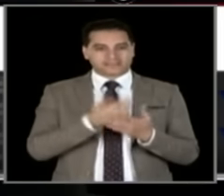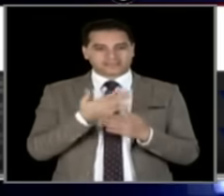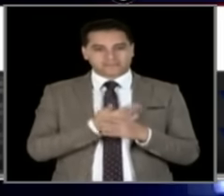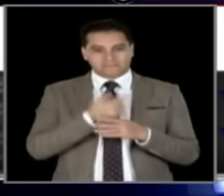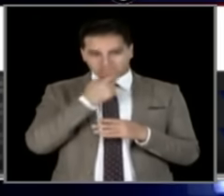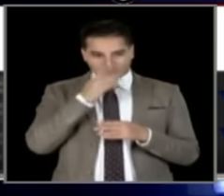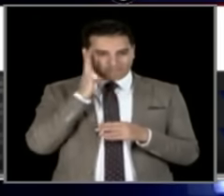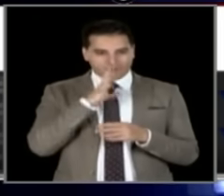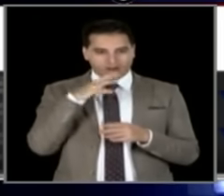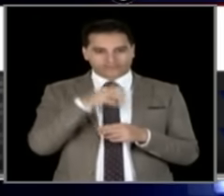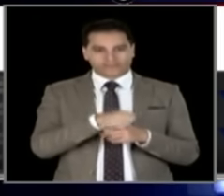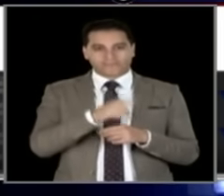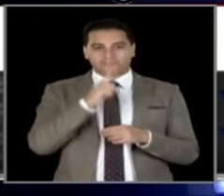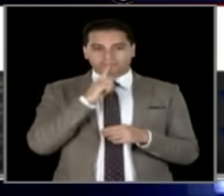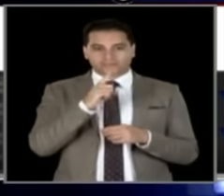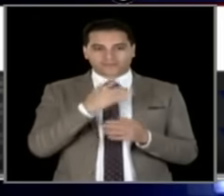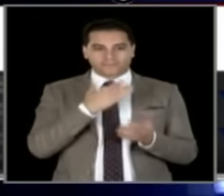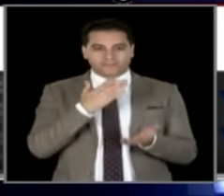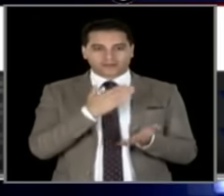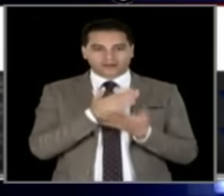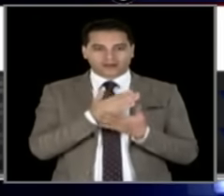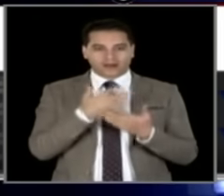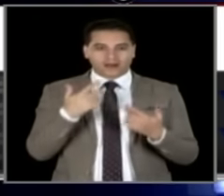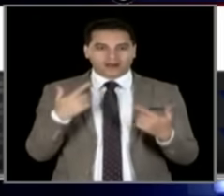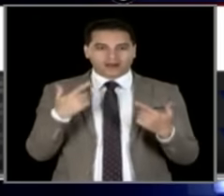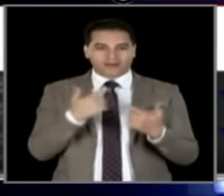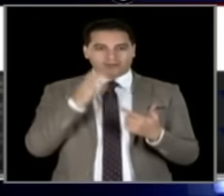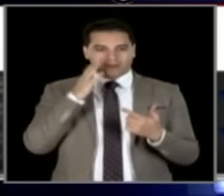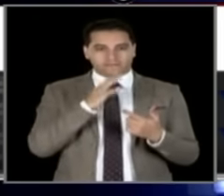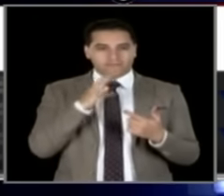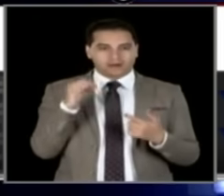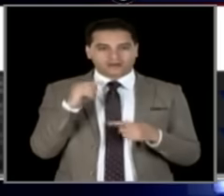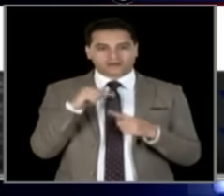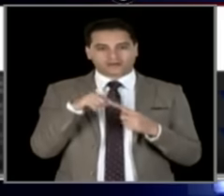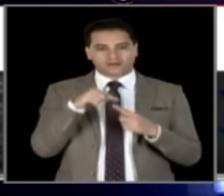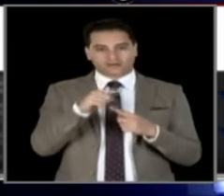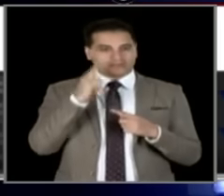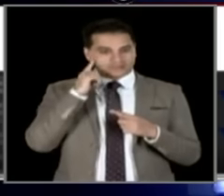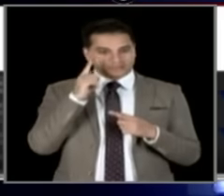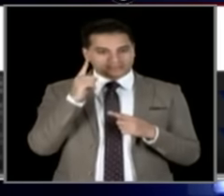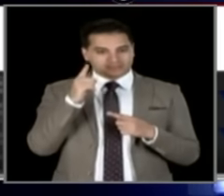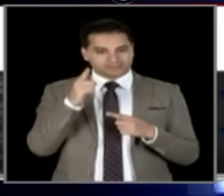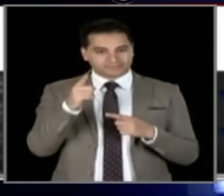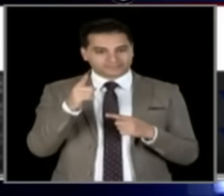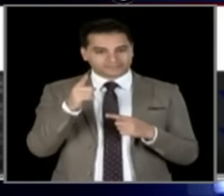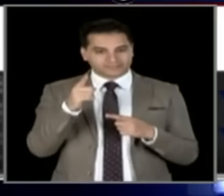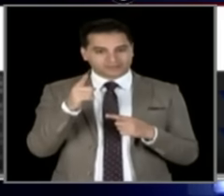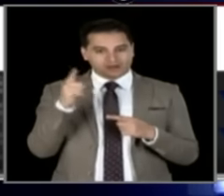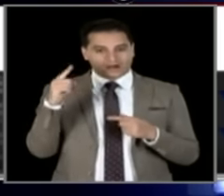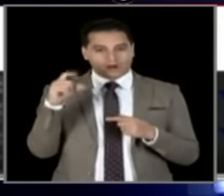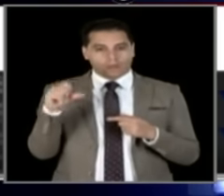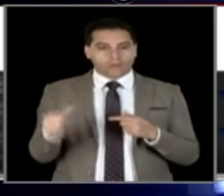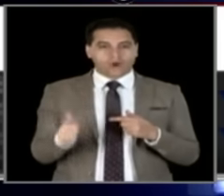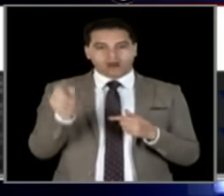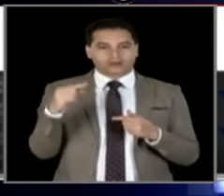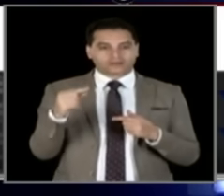البريطانية الأشهر اللي بينهم. بعدين لما قلنا حركة تمرد غالبا ما فيش غير الماو ماو، بس لما شفت رواندا في الاختيارات